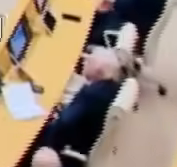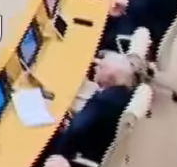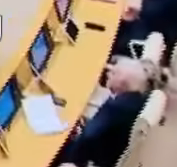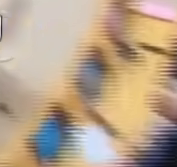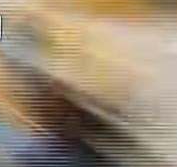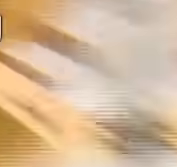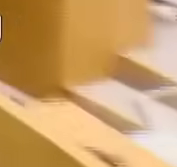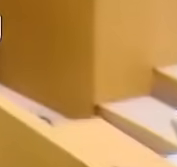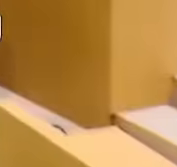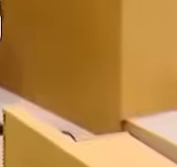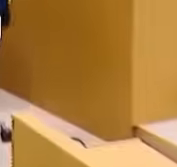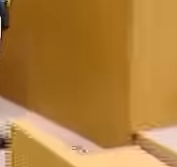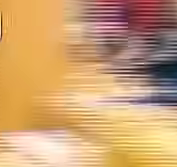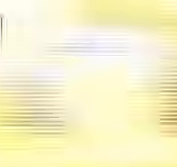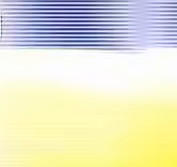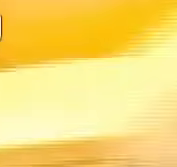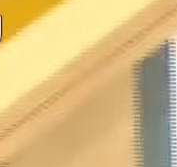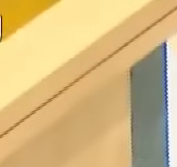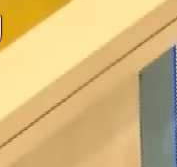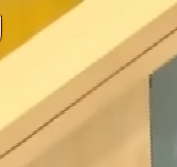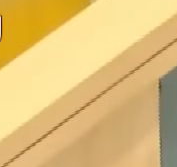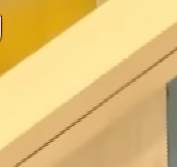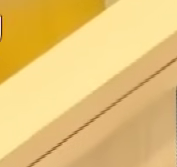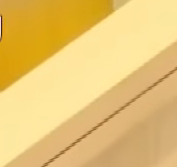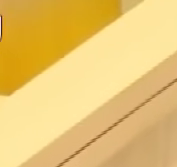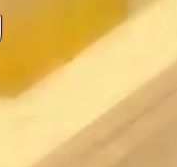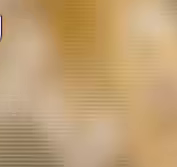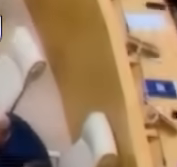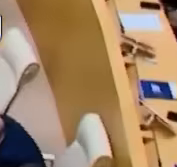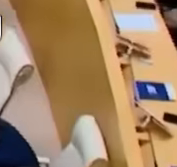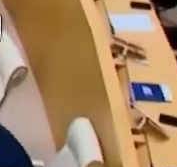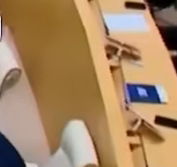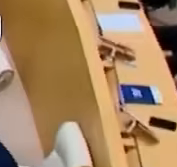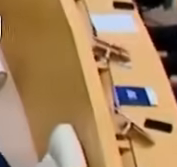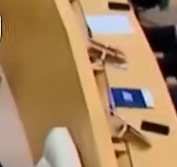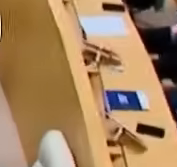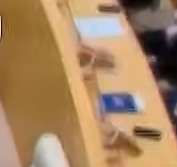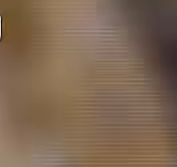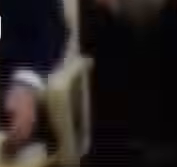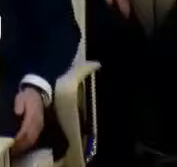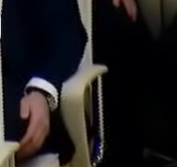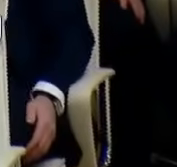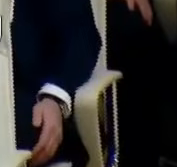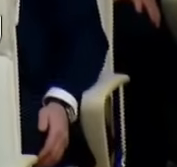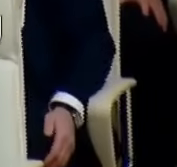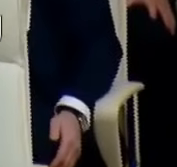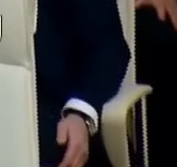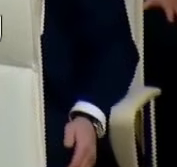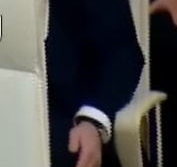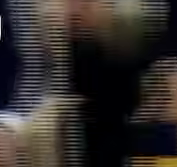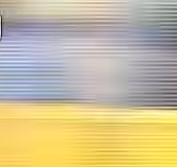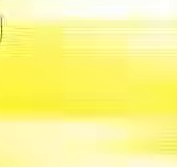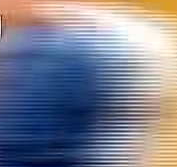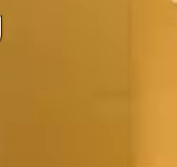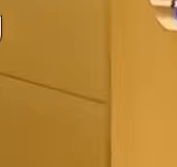Irakli Qobakhidzis politika sakartvelo okupatsiisa da sigarebis garashe parlamentma premier-ministrobis kandidatis mtavari gzavnilebi moismina Nino